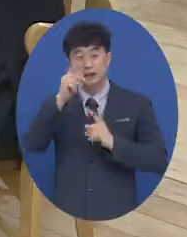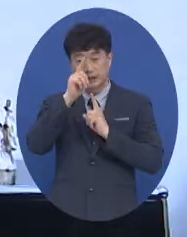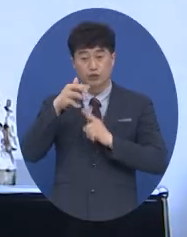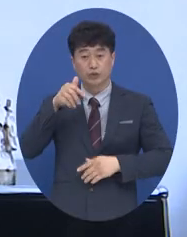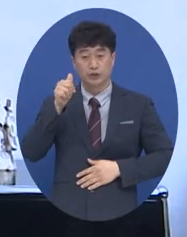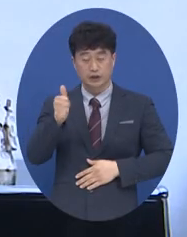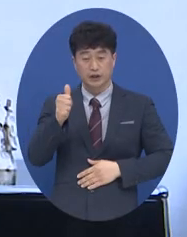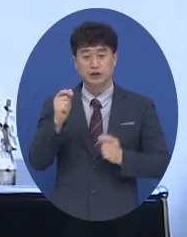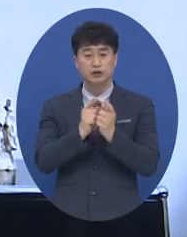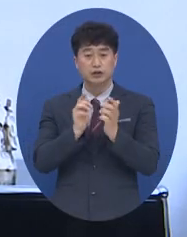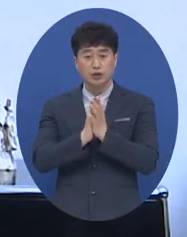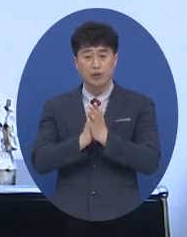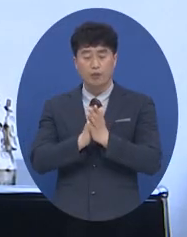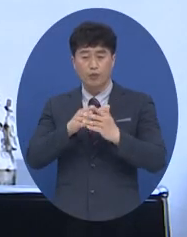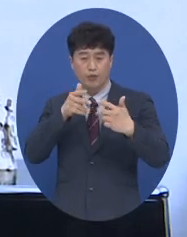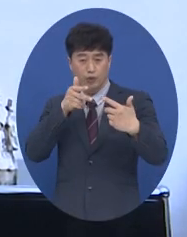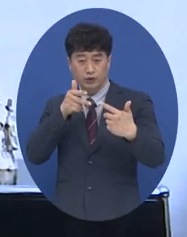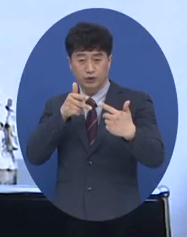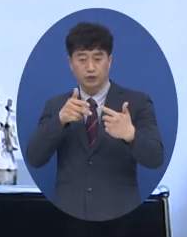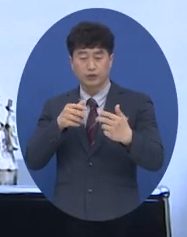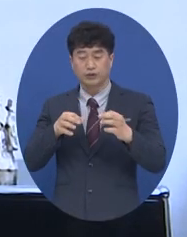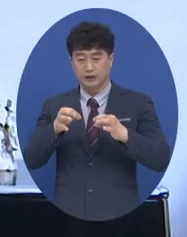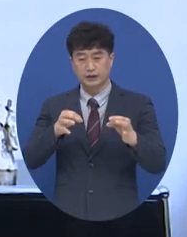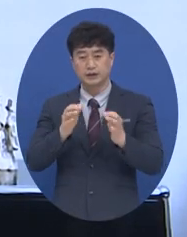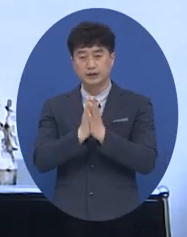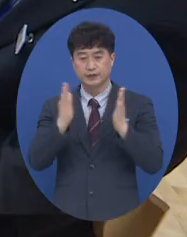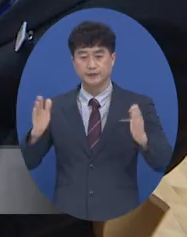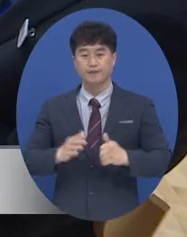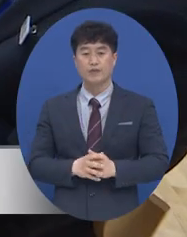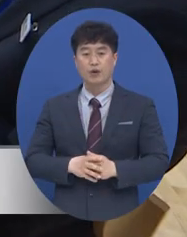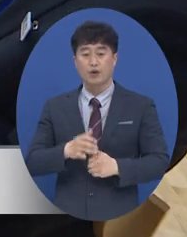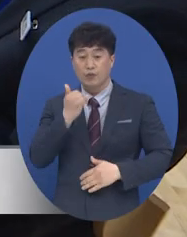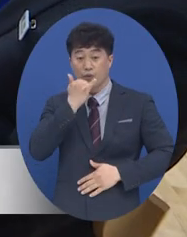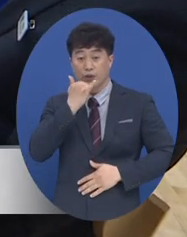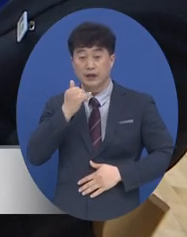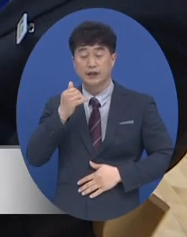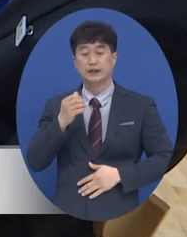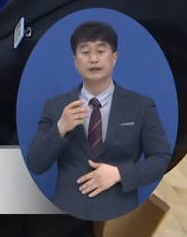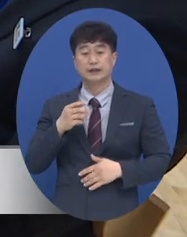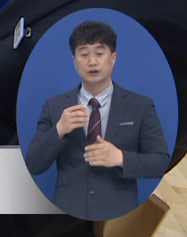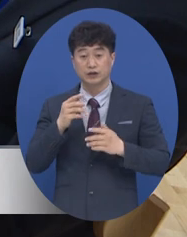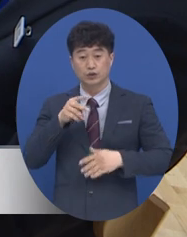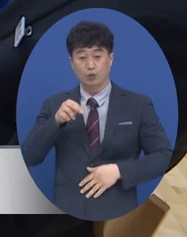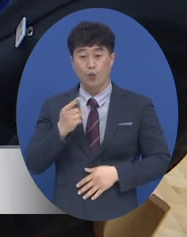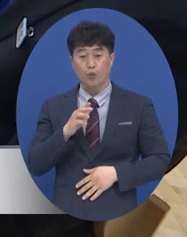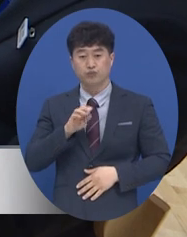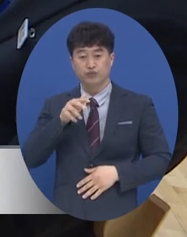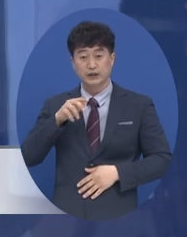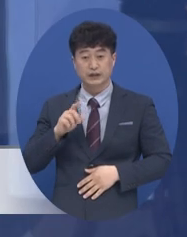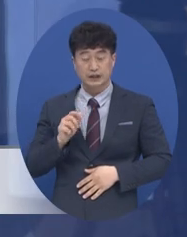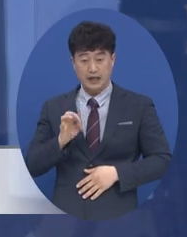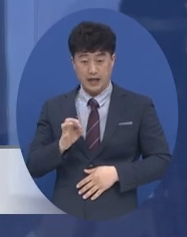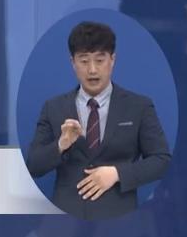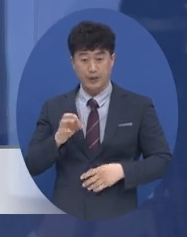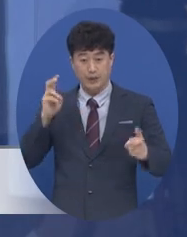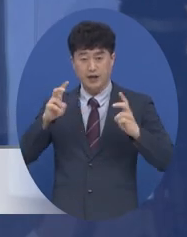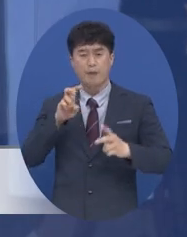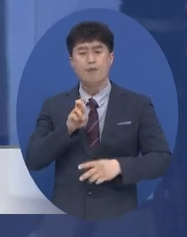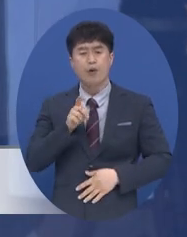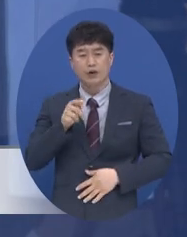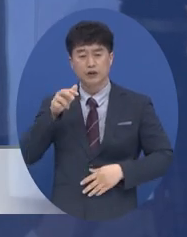직접 나서 비대면 세일즈를 펼쳤습니다. 독일의 디스플레이 소재 부품 생산 기업인